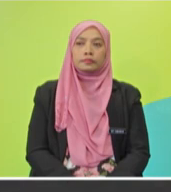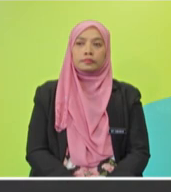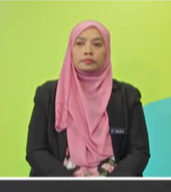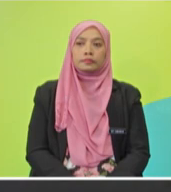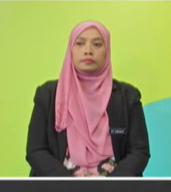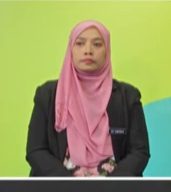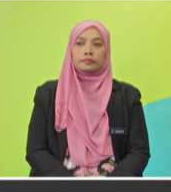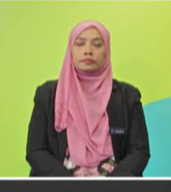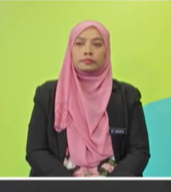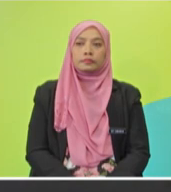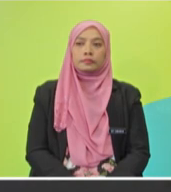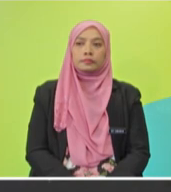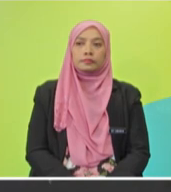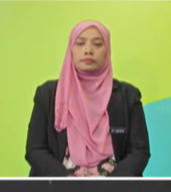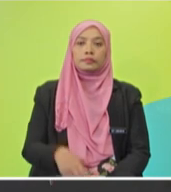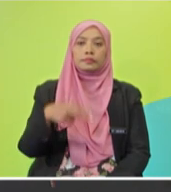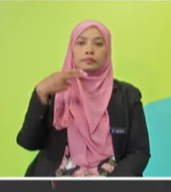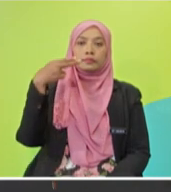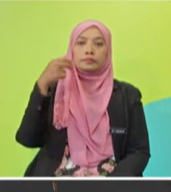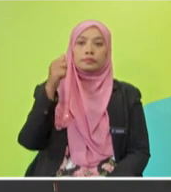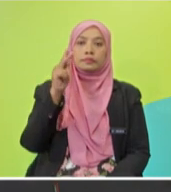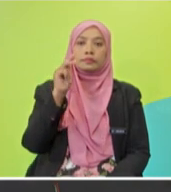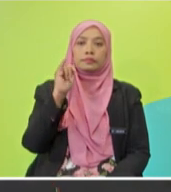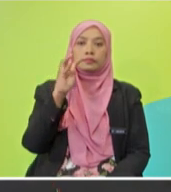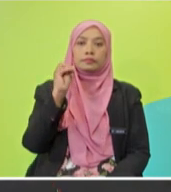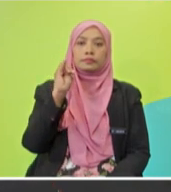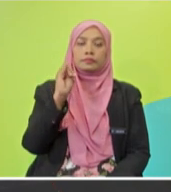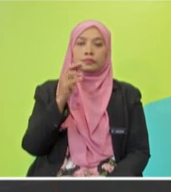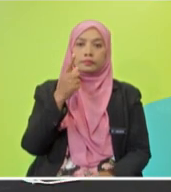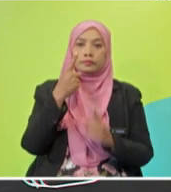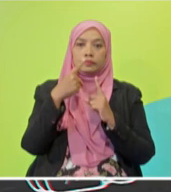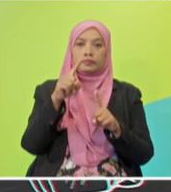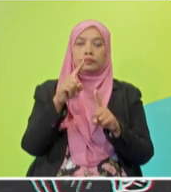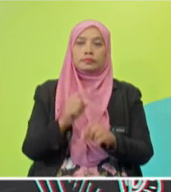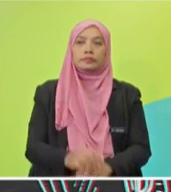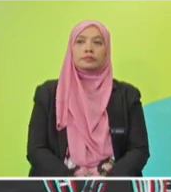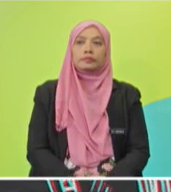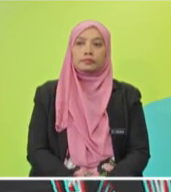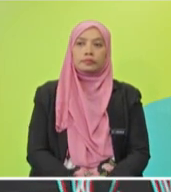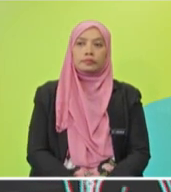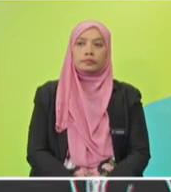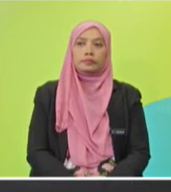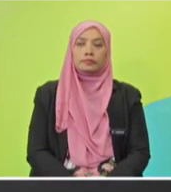Saya rasa kita boleh bagi Hakimi lah. Okey, Kimi. Okey, Kimi cuba soalan yang pertama ni.